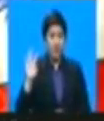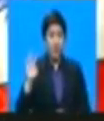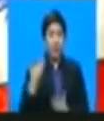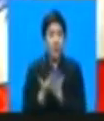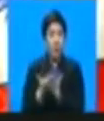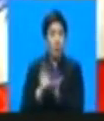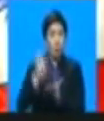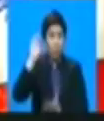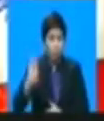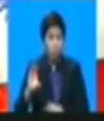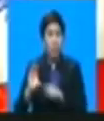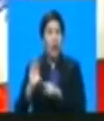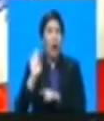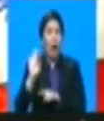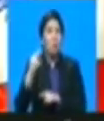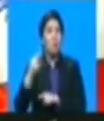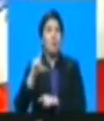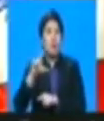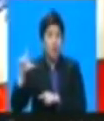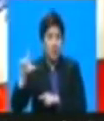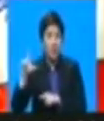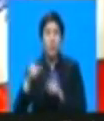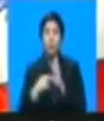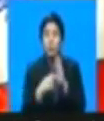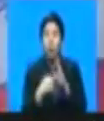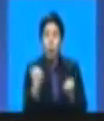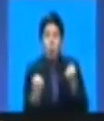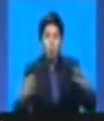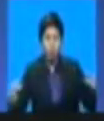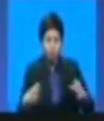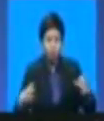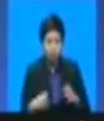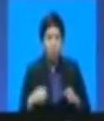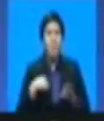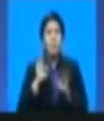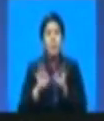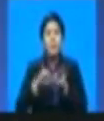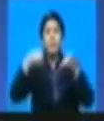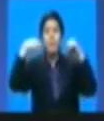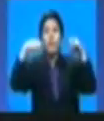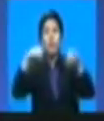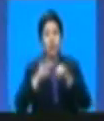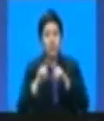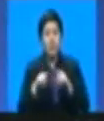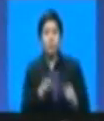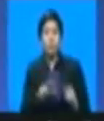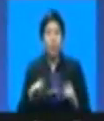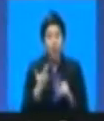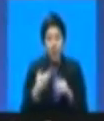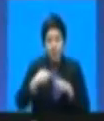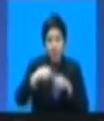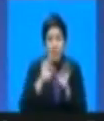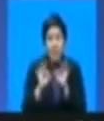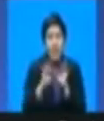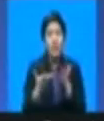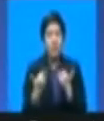ะเกิดการขัดแย้งทำให้ต้องเริ่มต้นกันใหม่ประกอบกับการทุจริตผิดกฎหมายไม่โปร่งใสทุกขั้นตอนซึ่งเรื่องเห